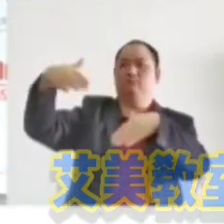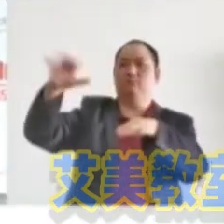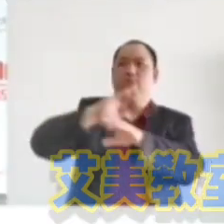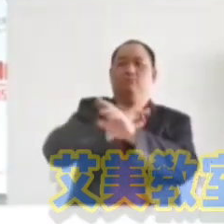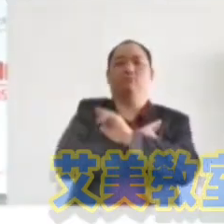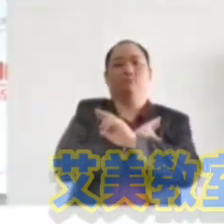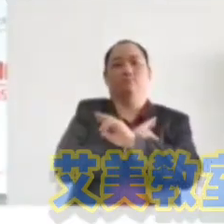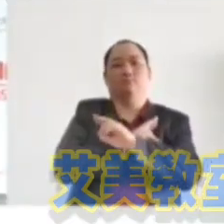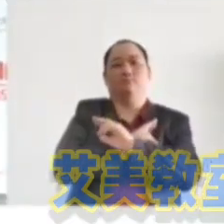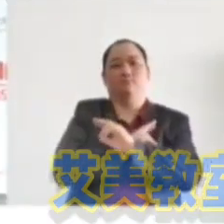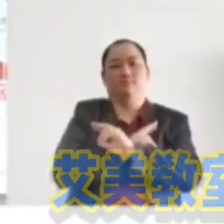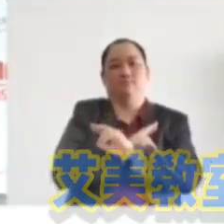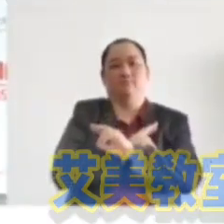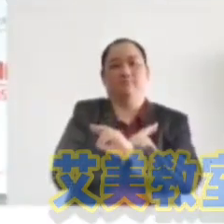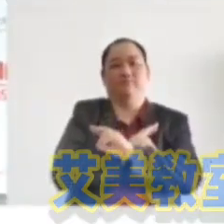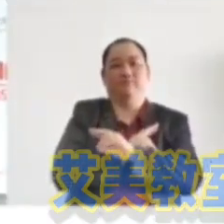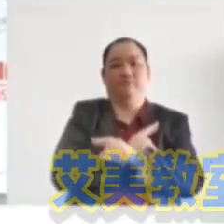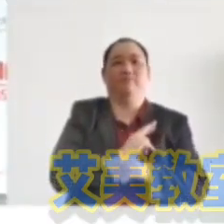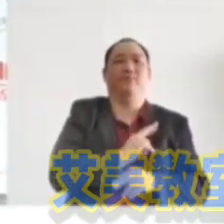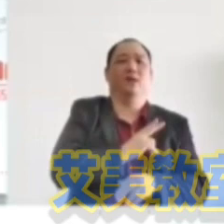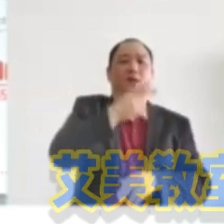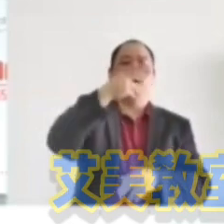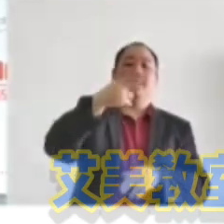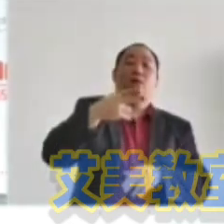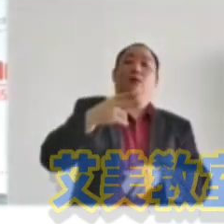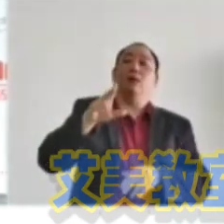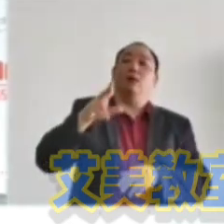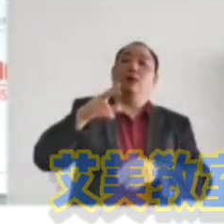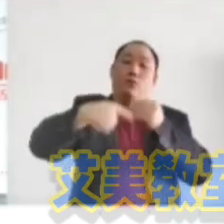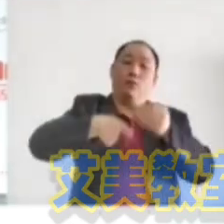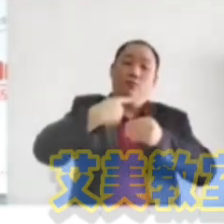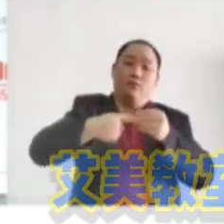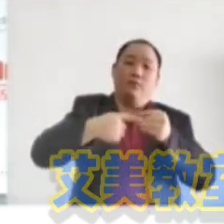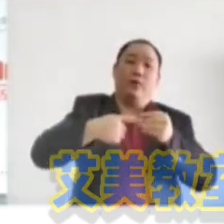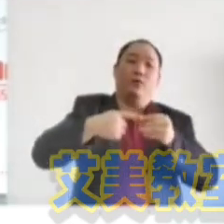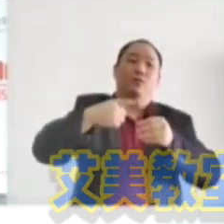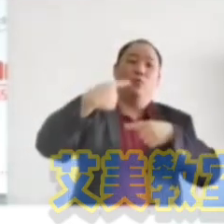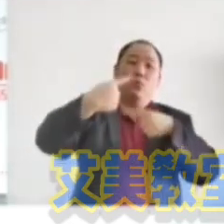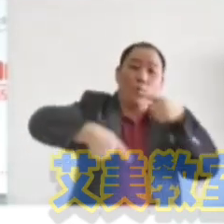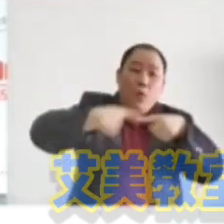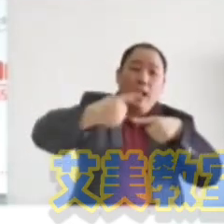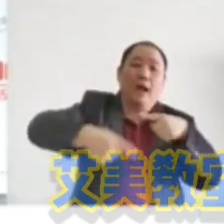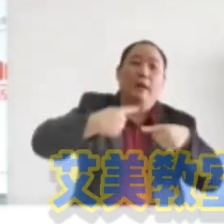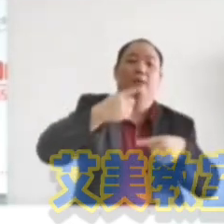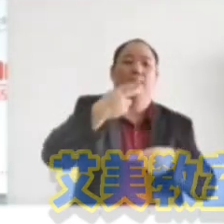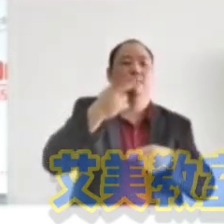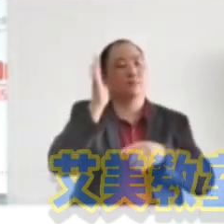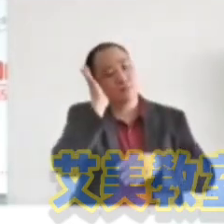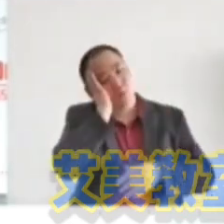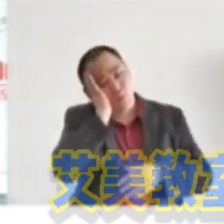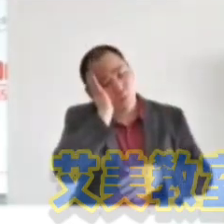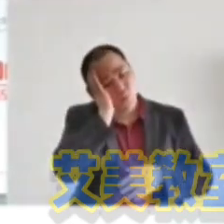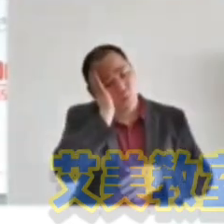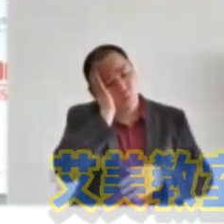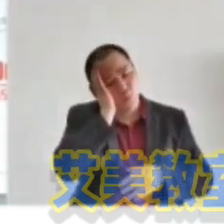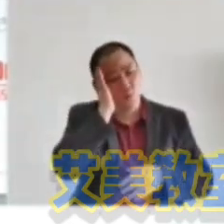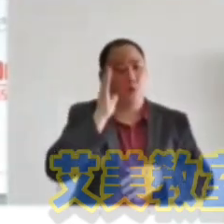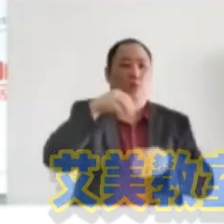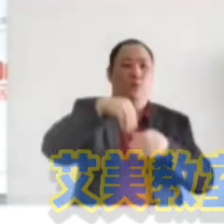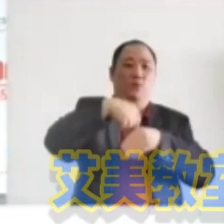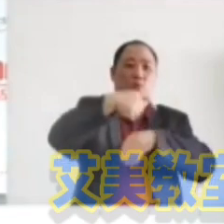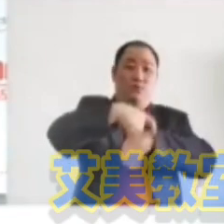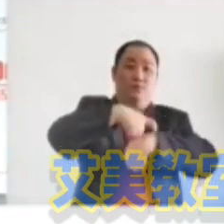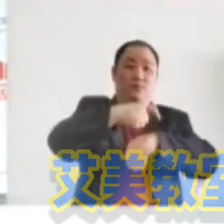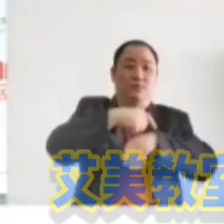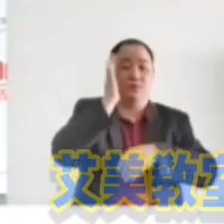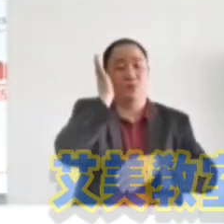息的话，这个时候呢，你就需要时间去休息、去睡觉，这样哦 ，hemohim 才可以帮助你做一个很好的调